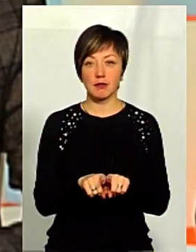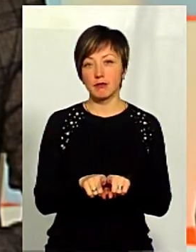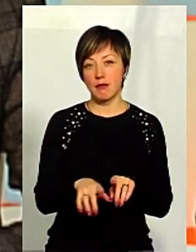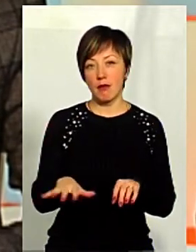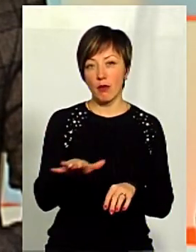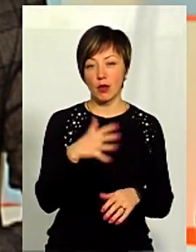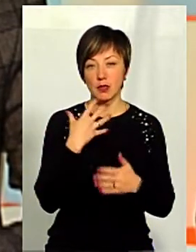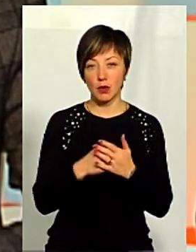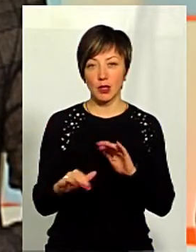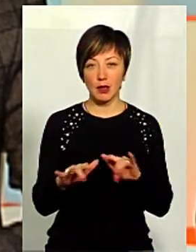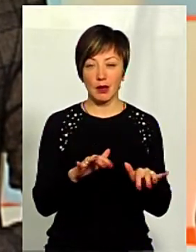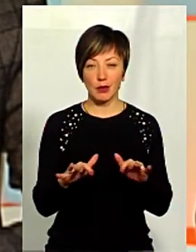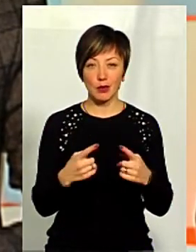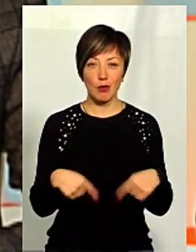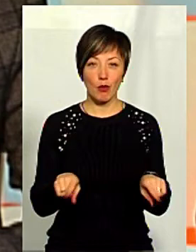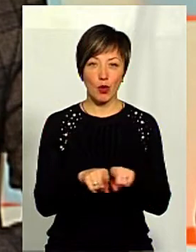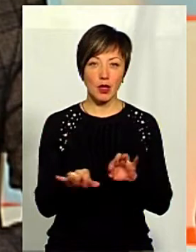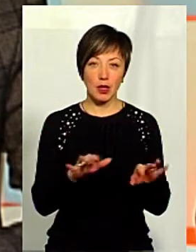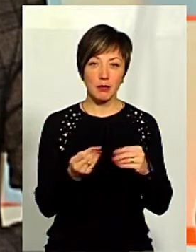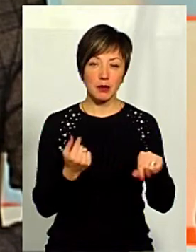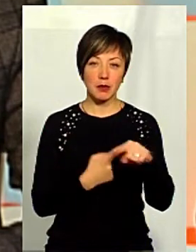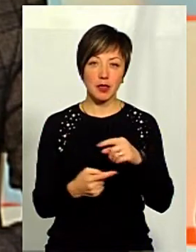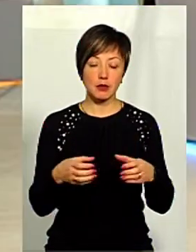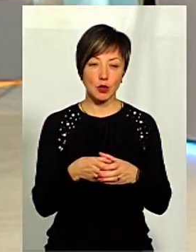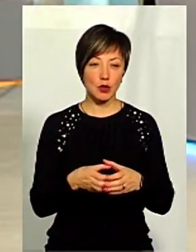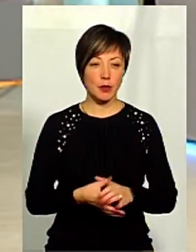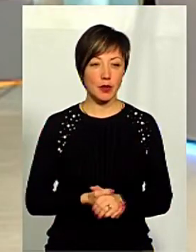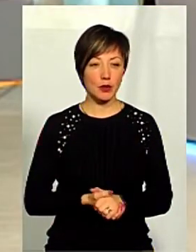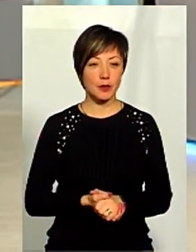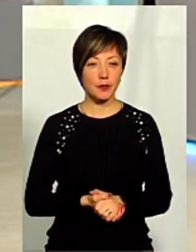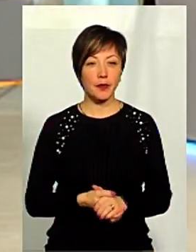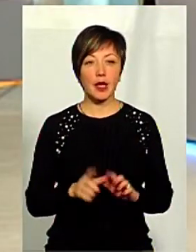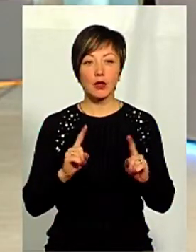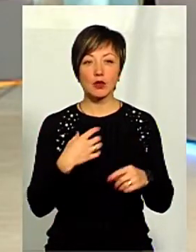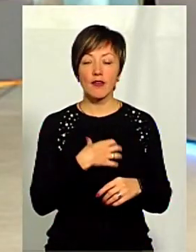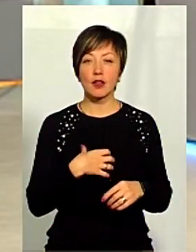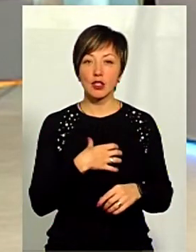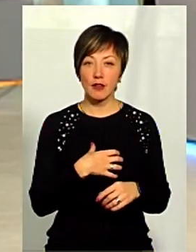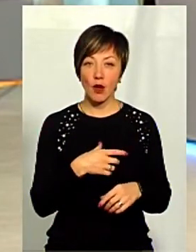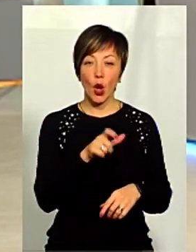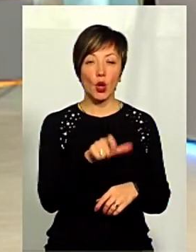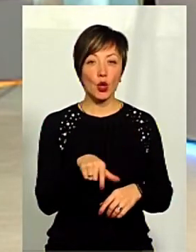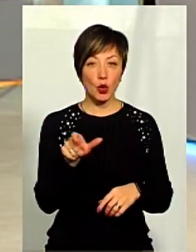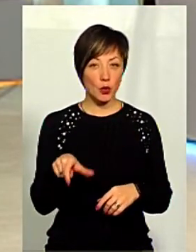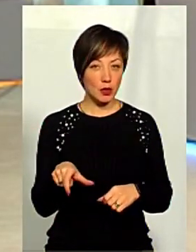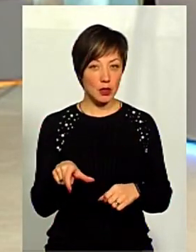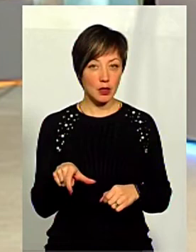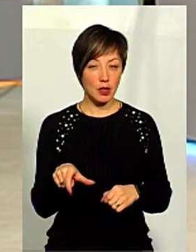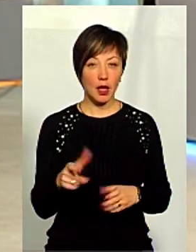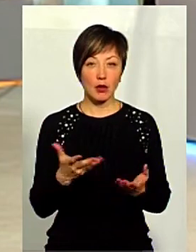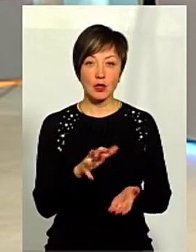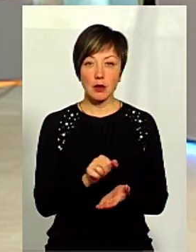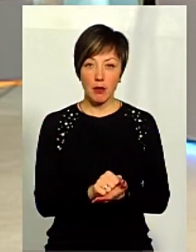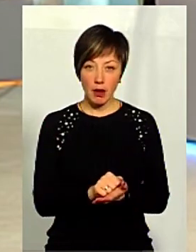своєї діяльності і поле діяльності підприємницької спільноти. Якраз це дуже важливо, щоб люди, якщо